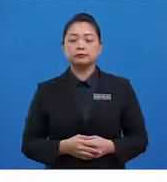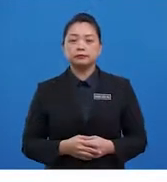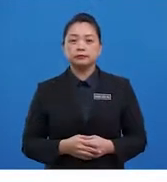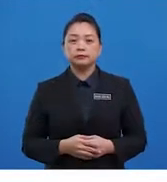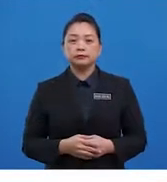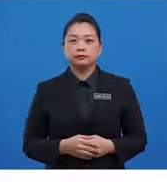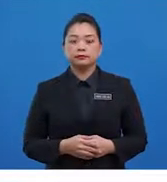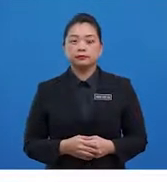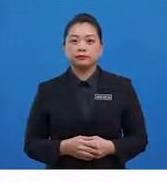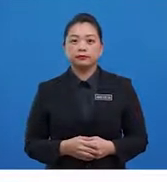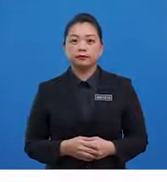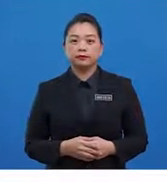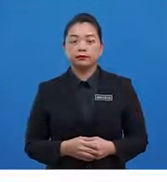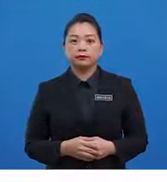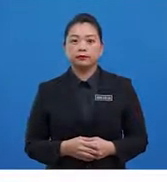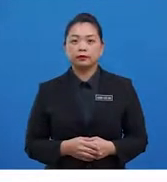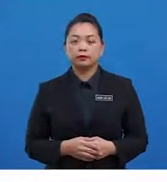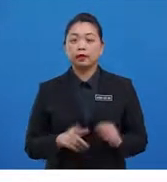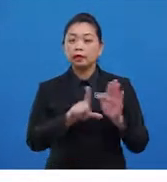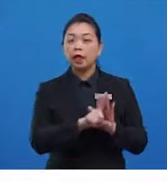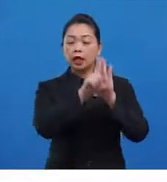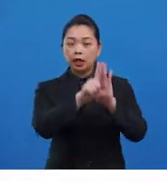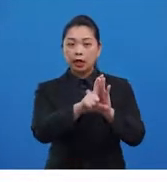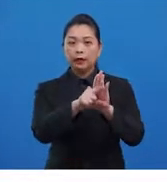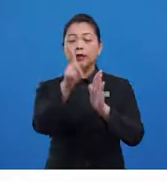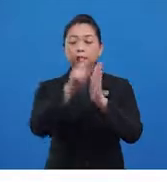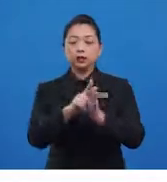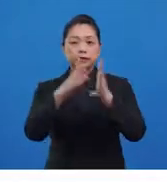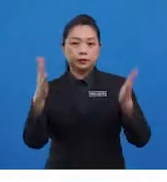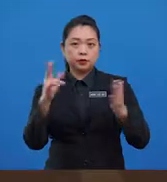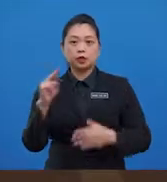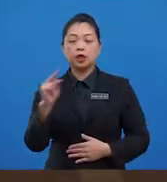Peranannya pula ialah lambang kebesaran Raja-Raja Melayu.